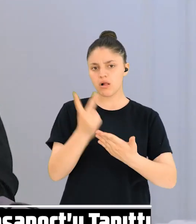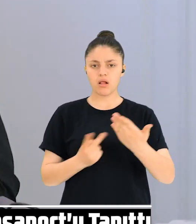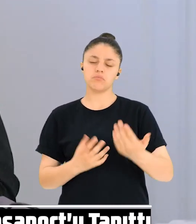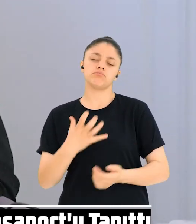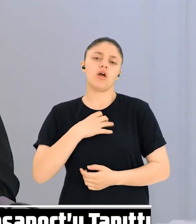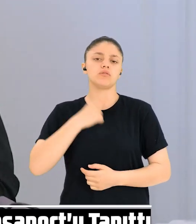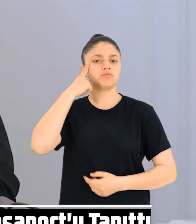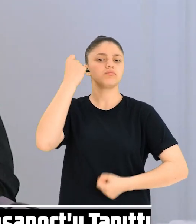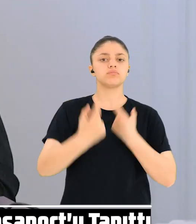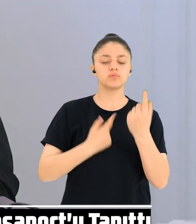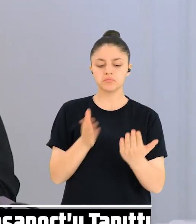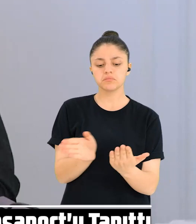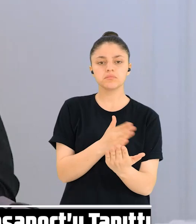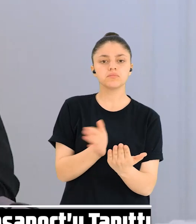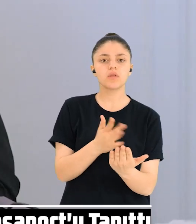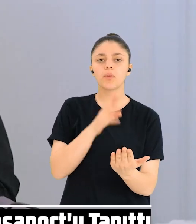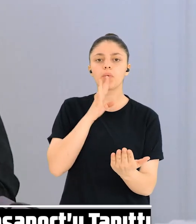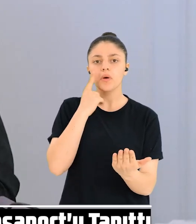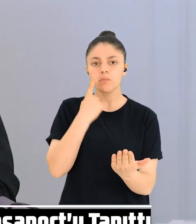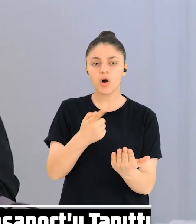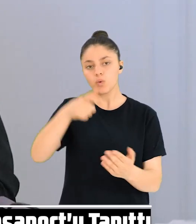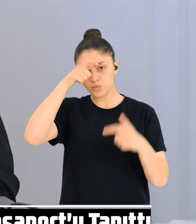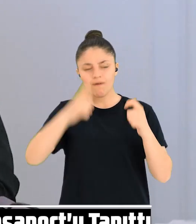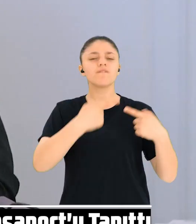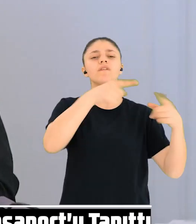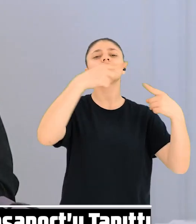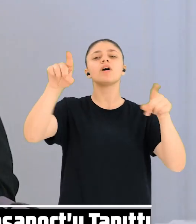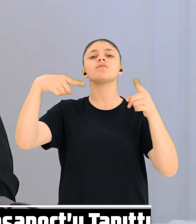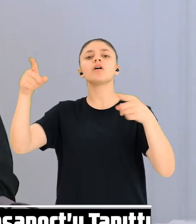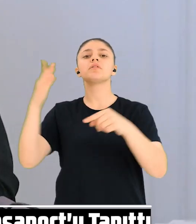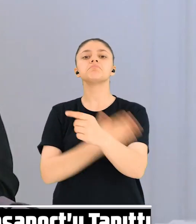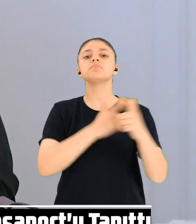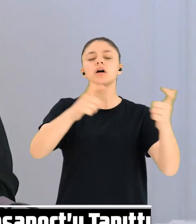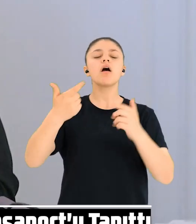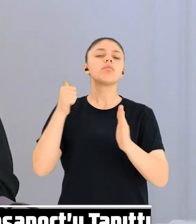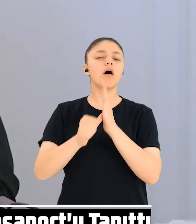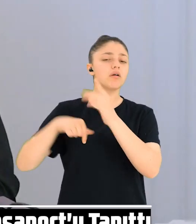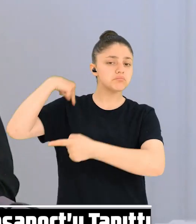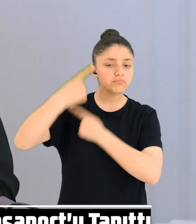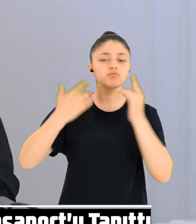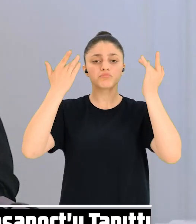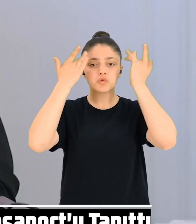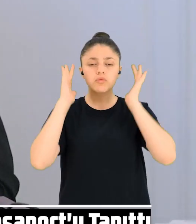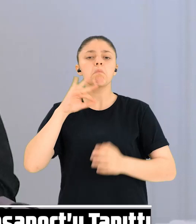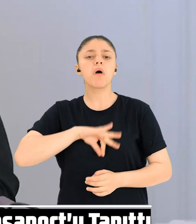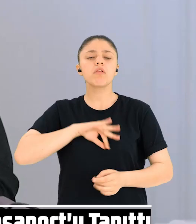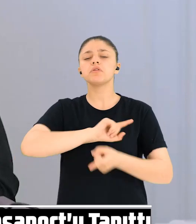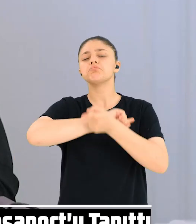tasarımdır. Pasaportun her sayfasında ülkemizin farklı şehirlerine ait tarihi, kültürel ve manevi değerlere